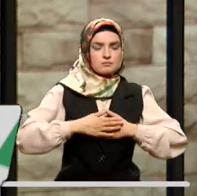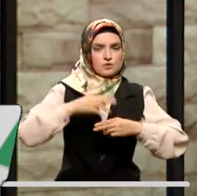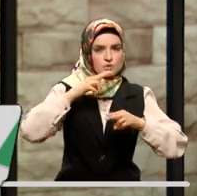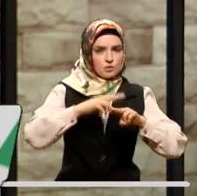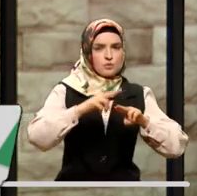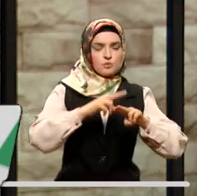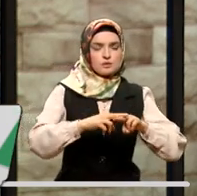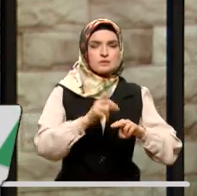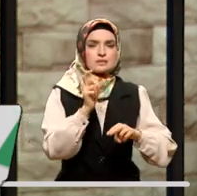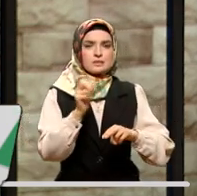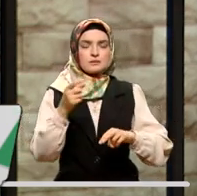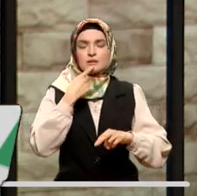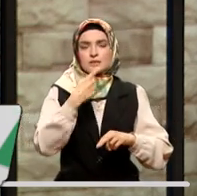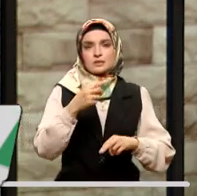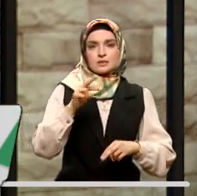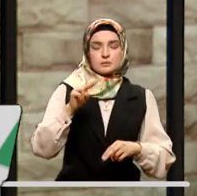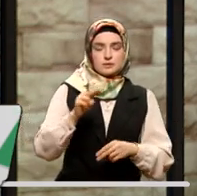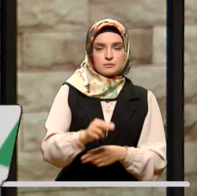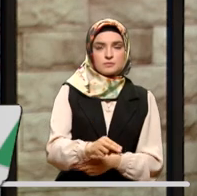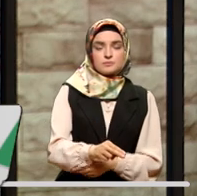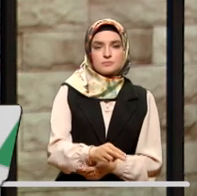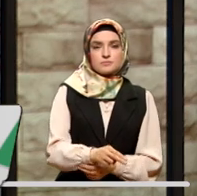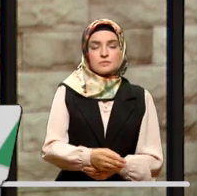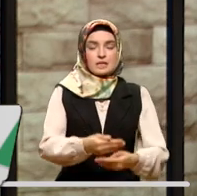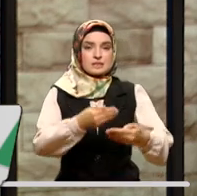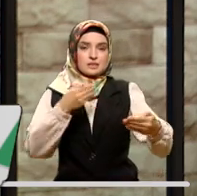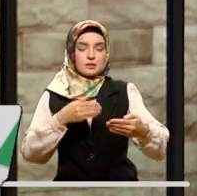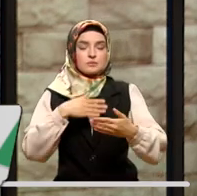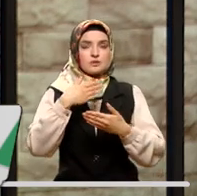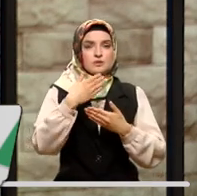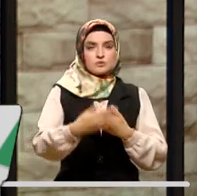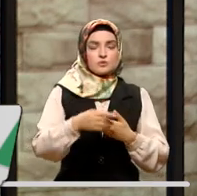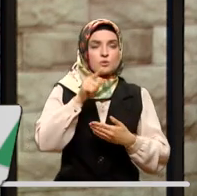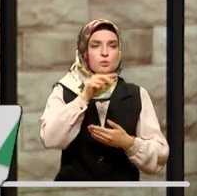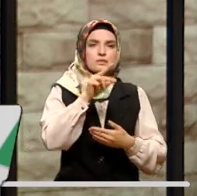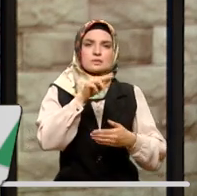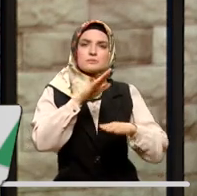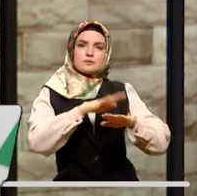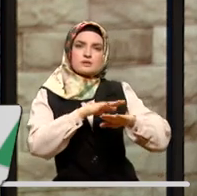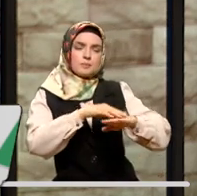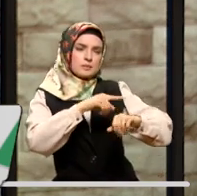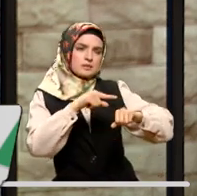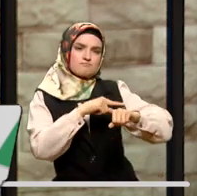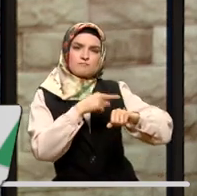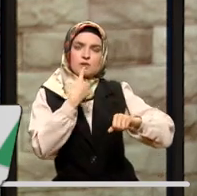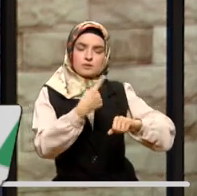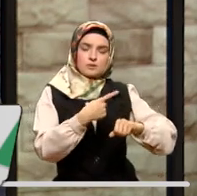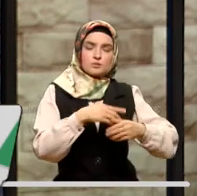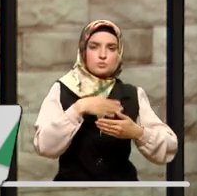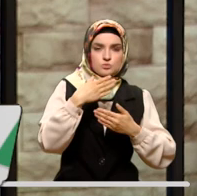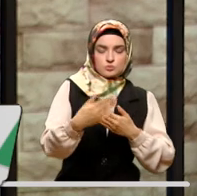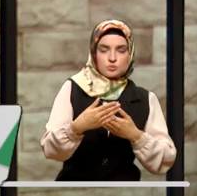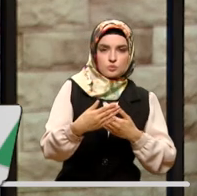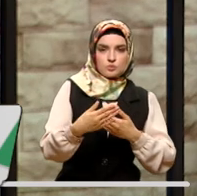ifadesi. Dediğimiz gibi tedbirden sonra taklit dönemi demiştik. Daha sonra talim dönemi, sonra